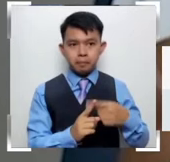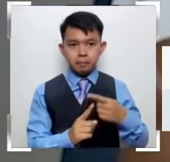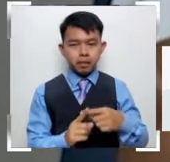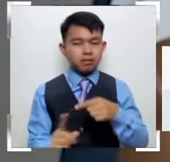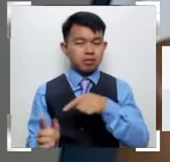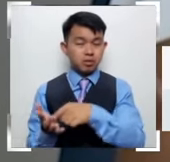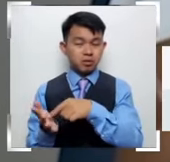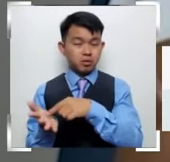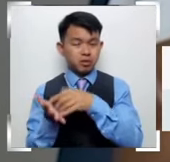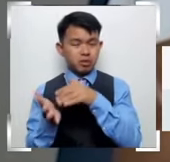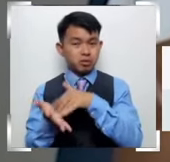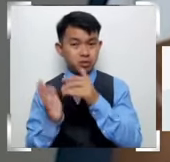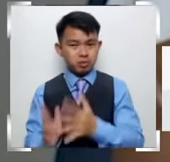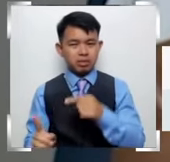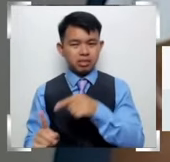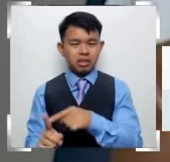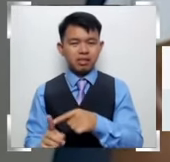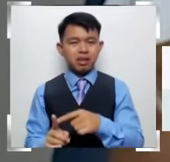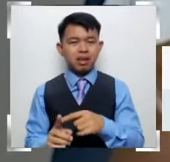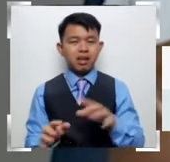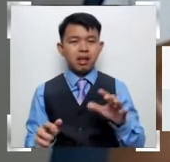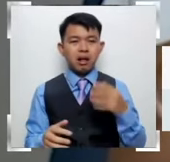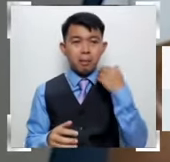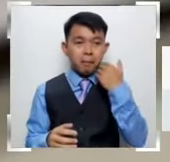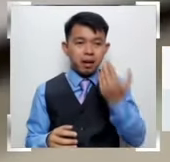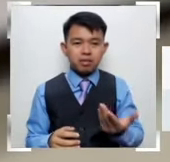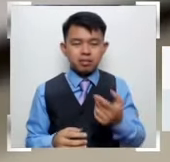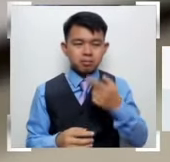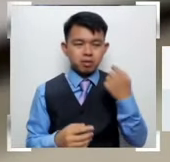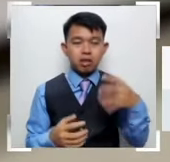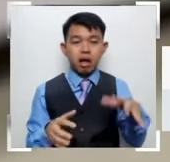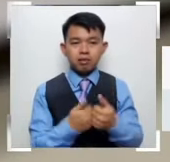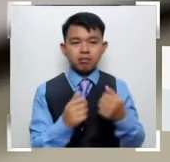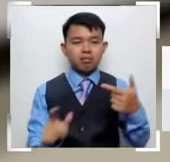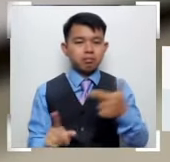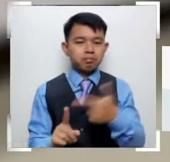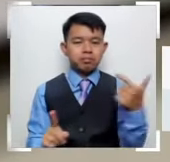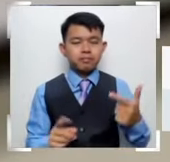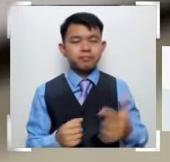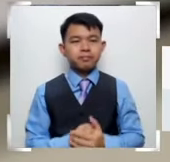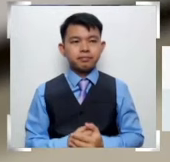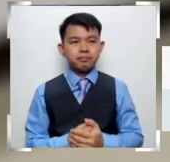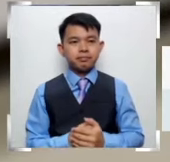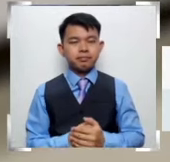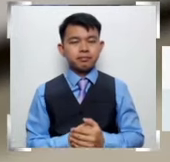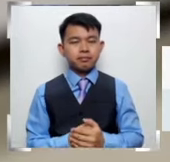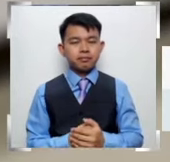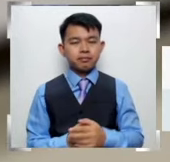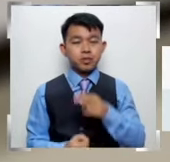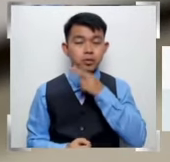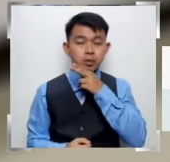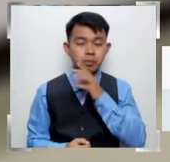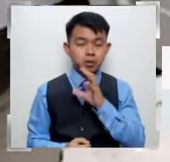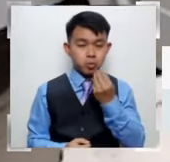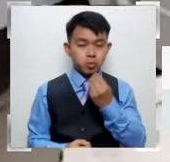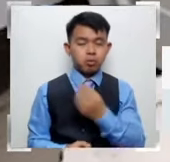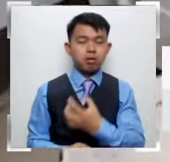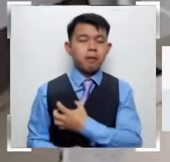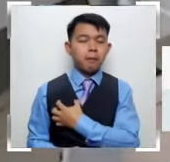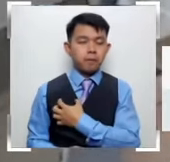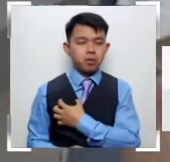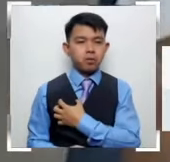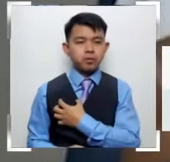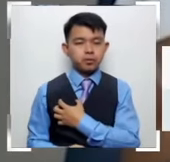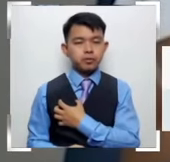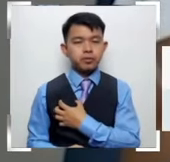sa boarding house sa Barangay Halapitan sa San Fernando, Bukidnon. Kinilala ang sospek na si Police Master Sergeant Faith Panduma. Tumama